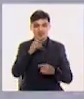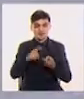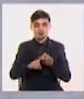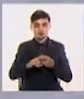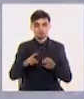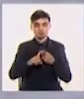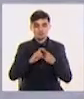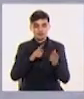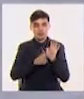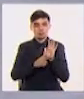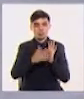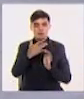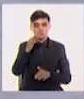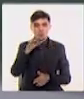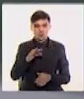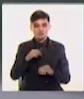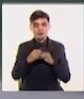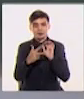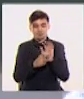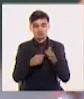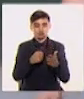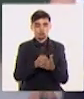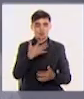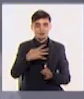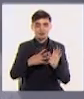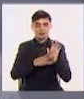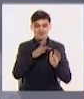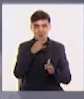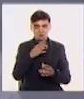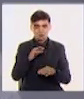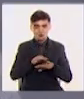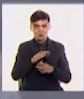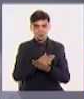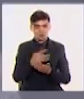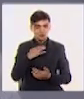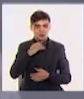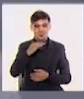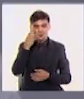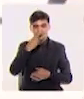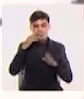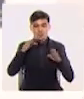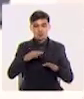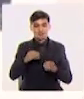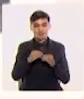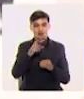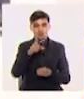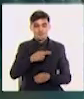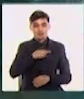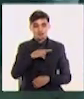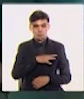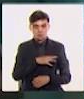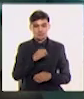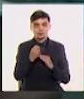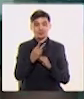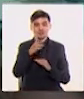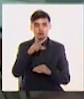жұқтырғандардың 75% 18 бен 59 жас аралығындағы науқастар. Нұрсұлтанда осы індеттен 10 адам көз жұмса,